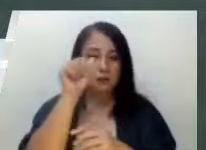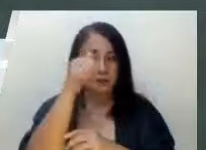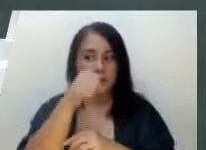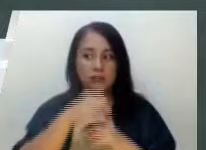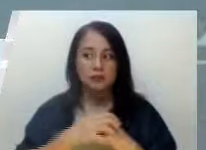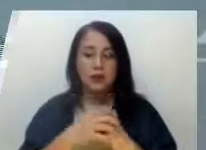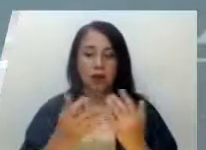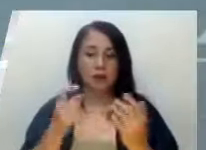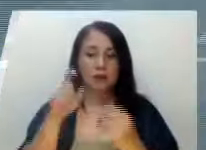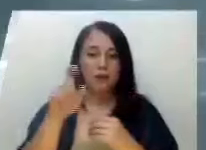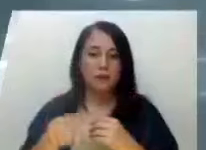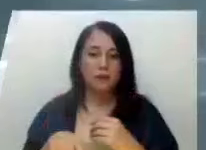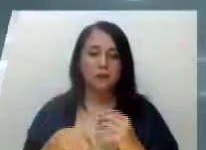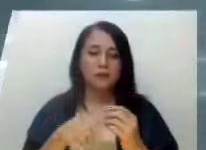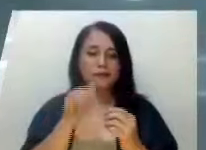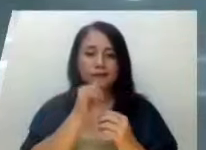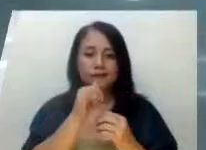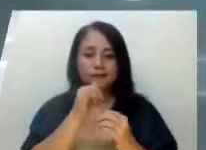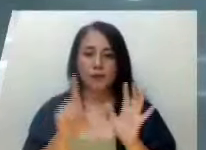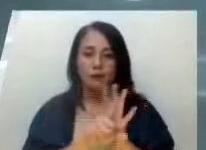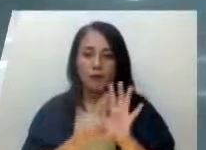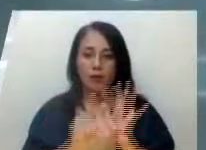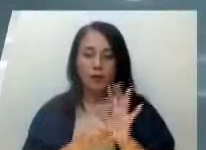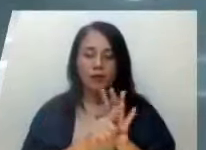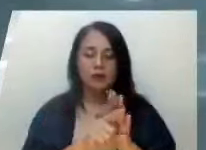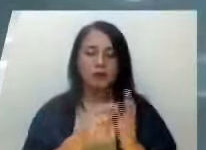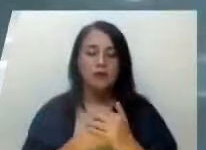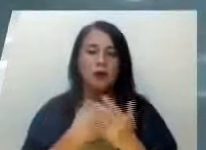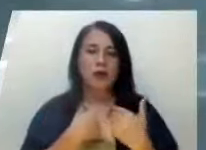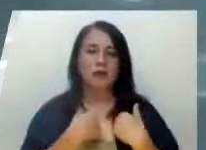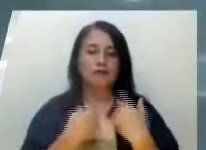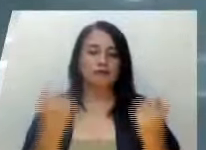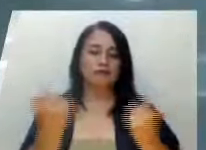umiiral ang liquor ban sa lungsod sa pagsalubong sa bagong taon.